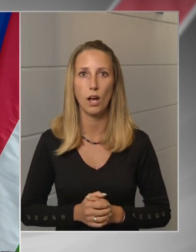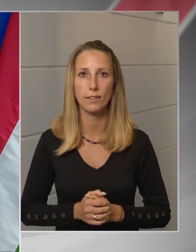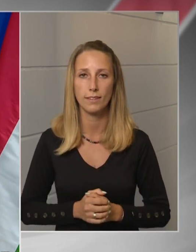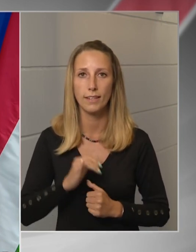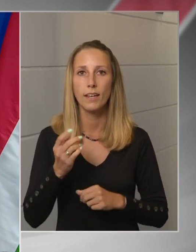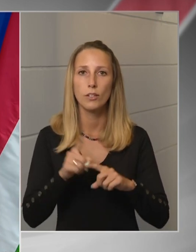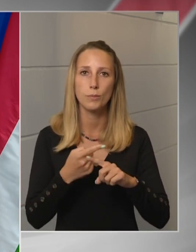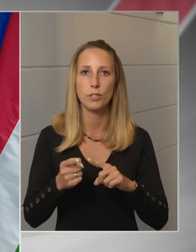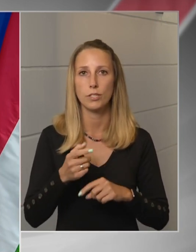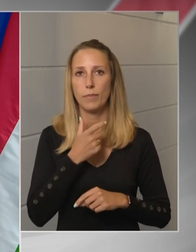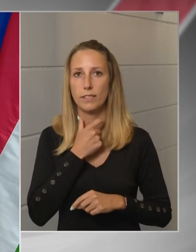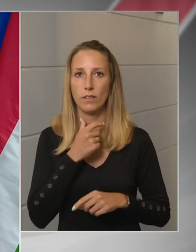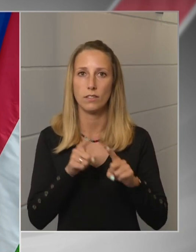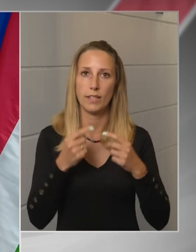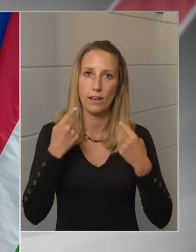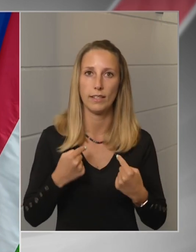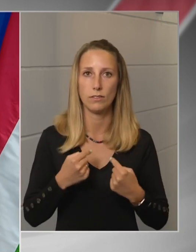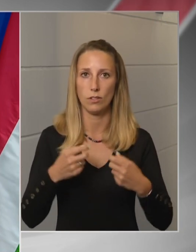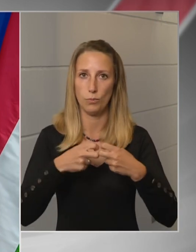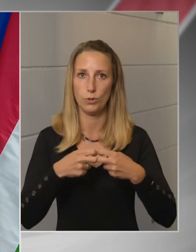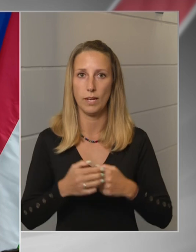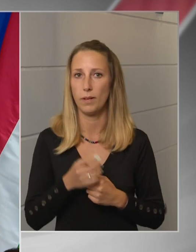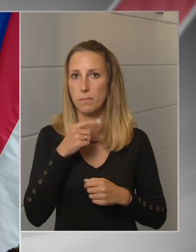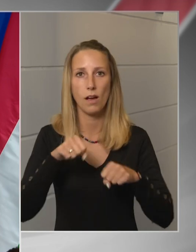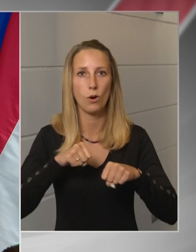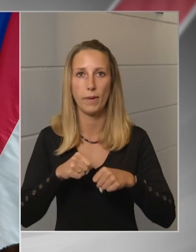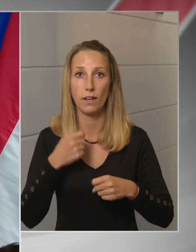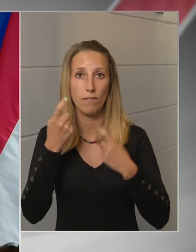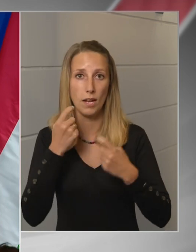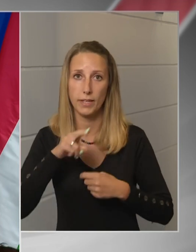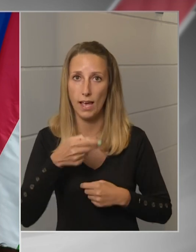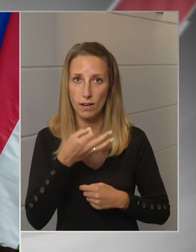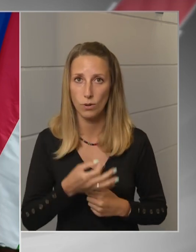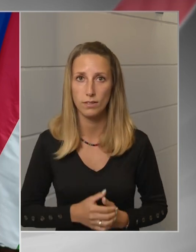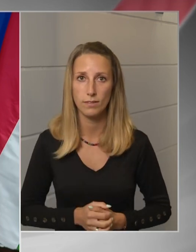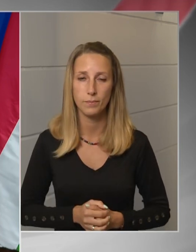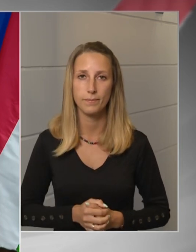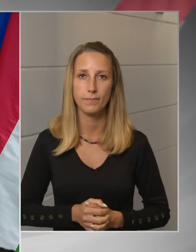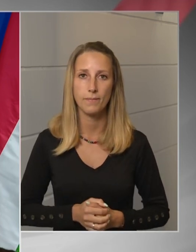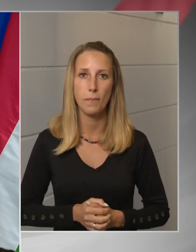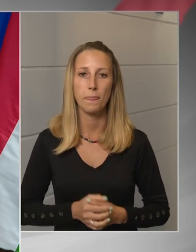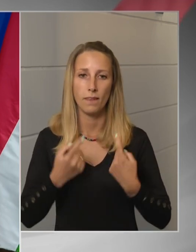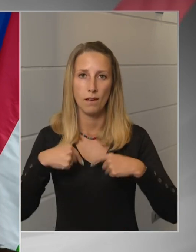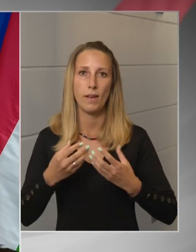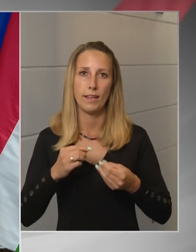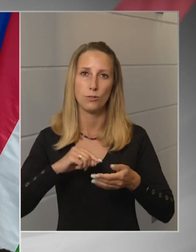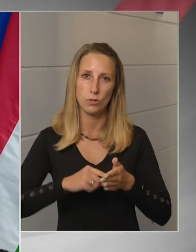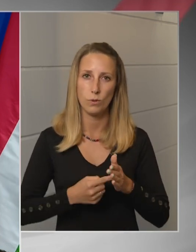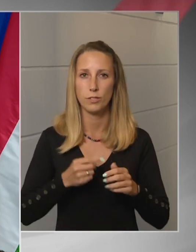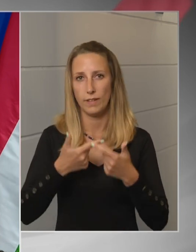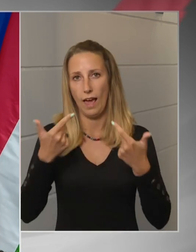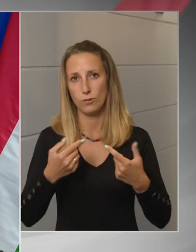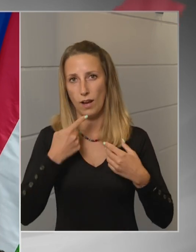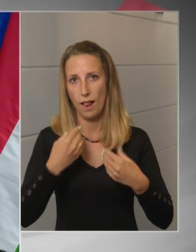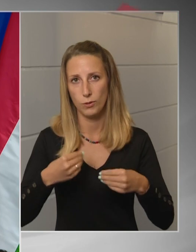és többször is megszavaztak ilyen határozatokat a Brüsszelben. Mi a kormánynak a véleménye erről? Mi elég sokszor és elég világosan